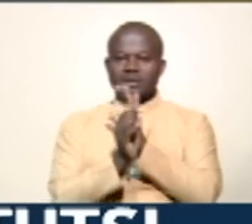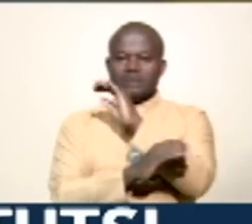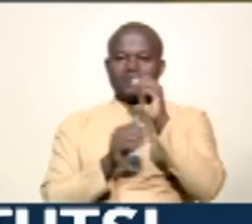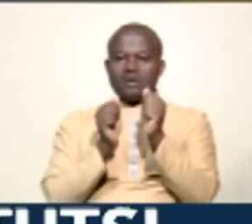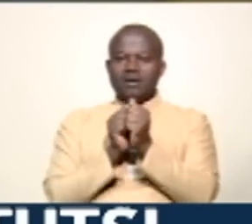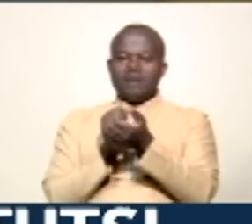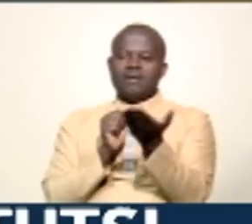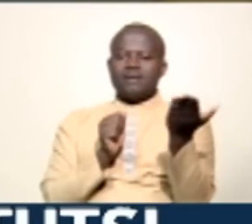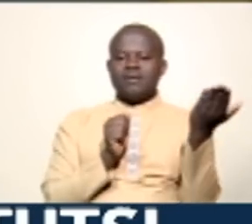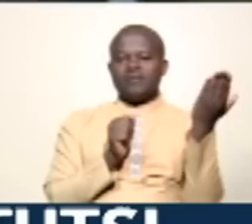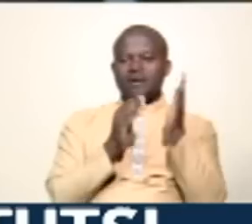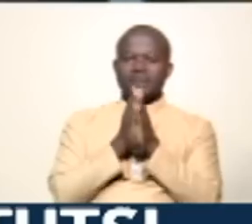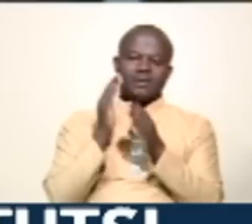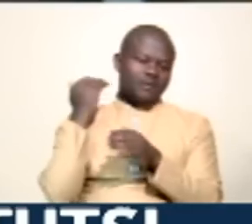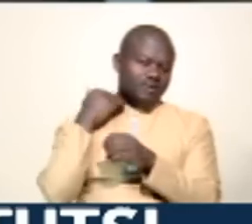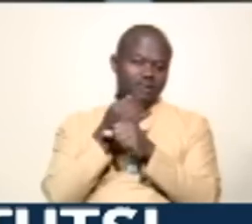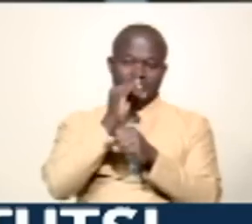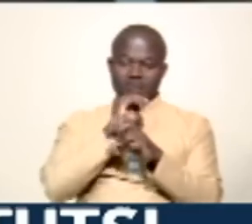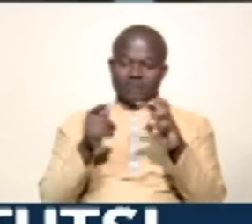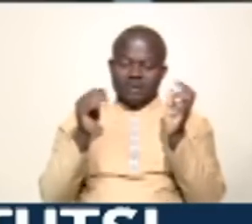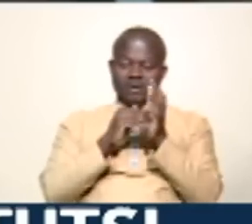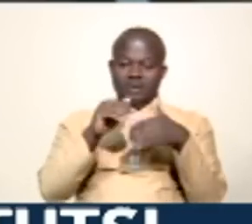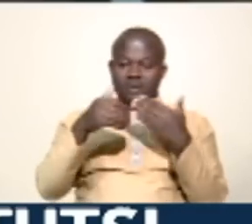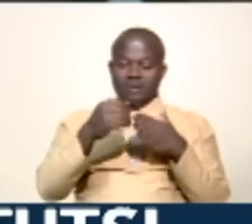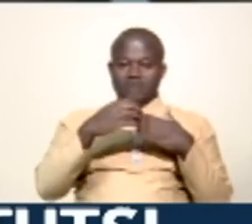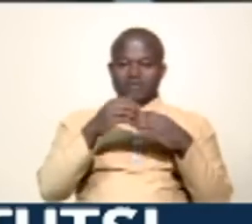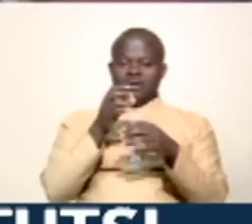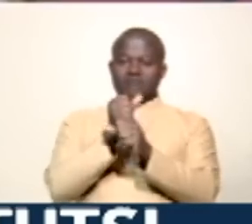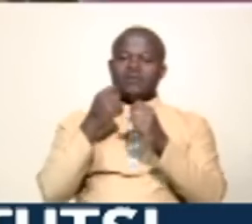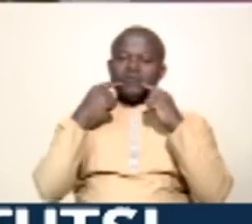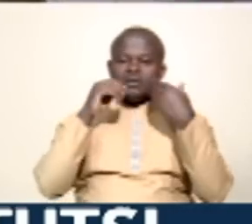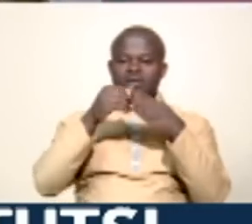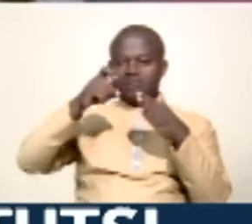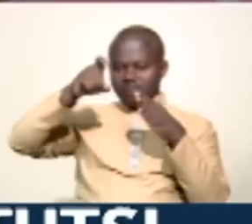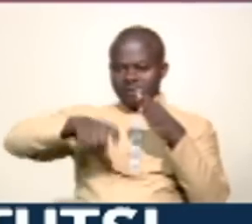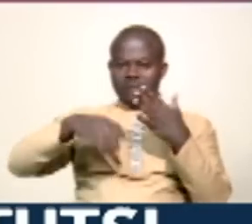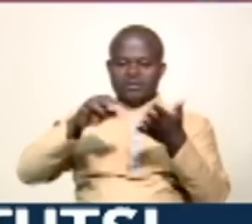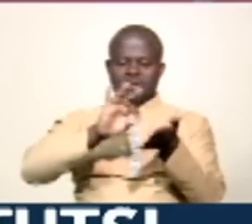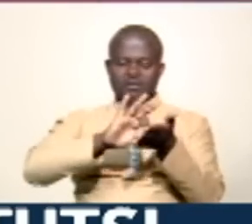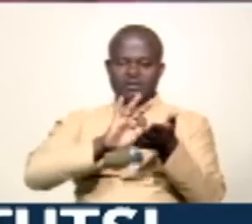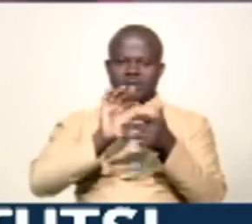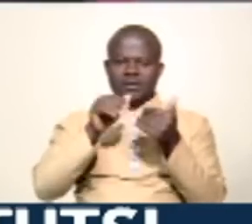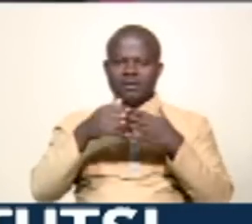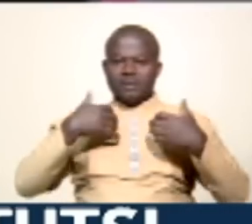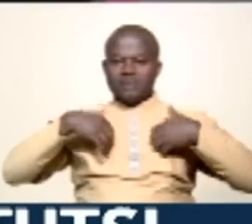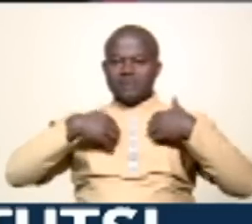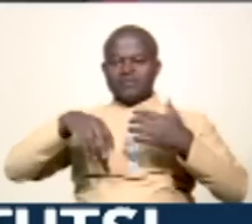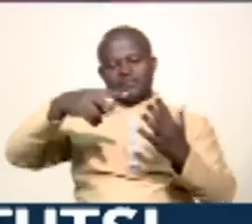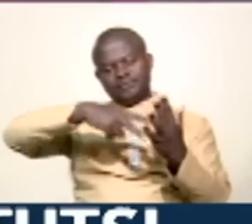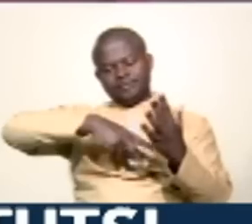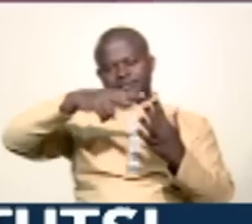ku mateka ya Jenoside yakorewe Abatutsi. Ariko abayobora uru rugaga bakavuga ko bikwiye ko n'ibyamaze kwandikwa abantu bashishikarira